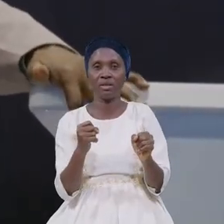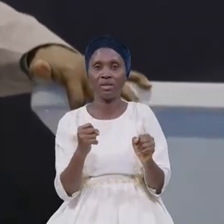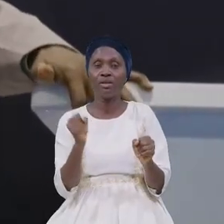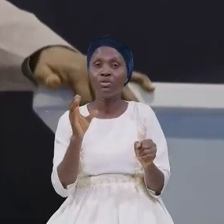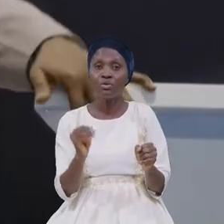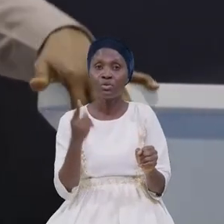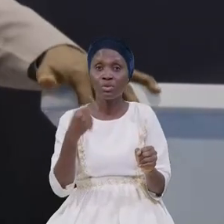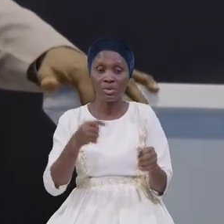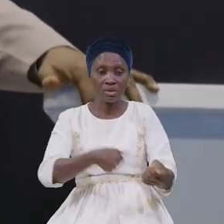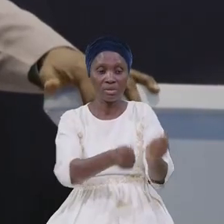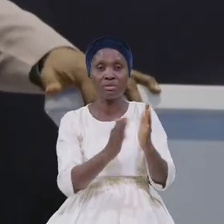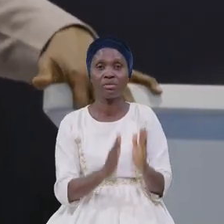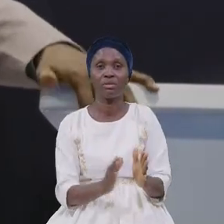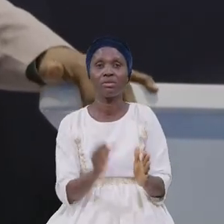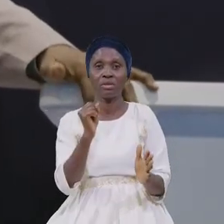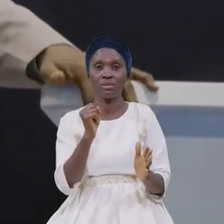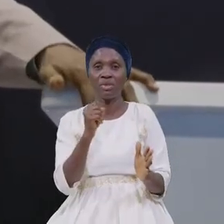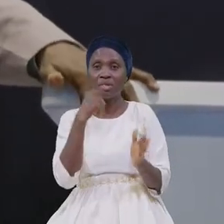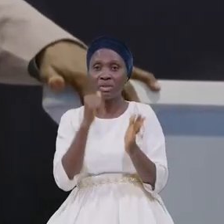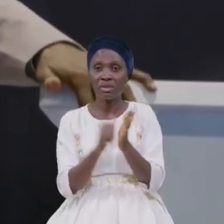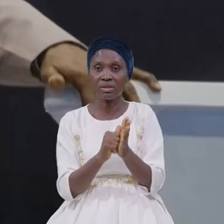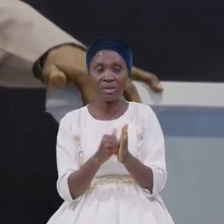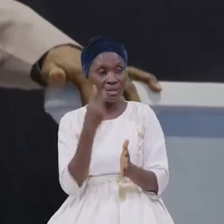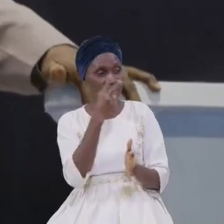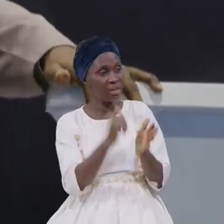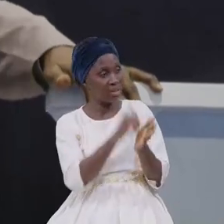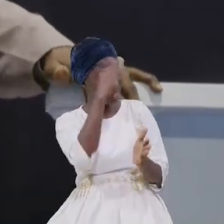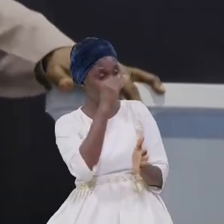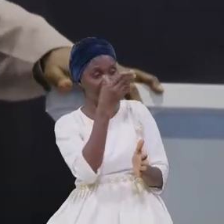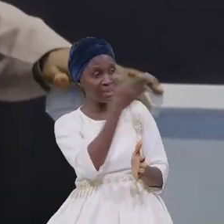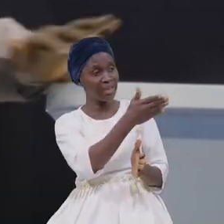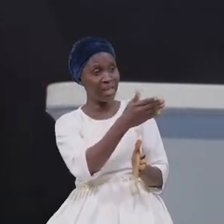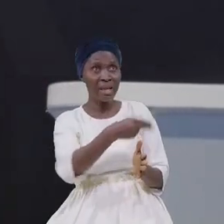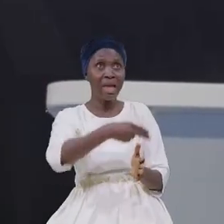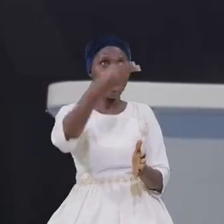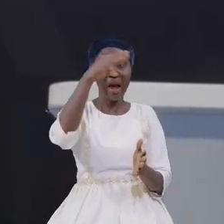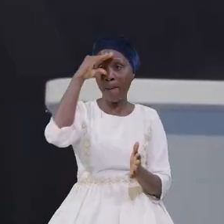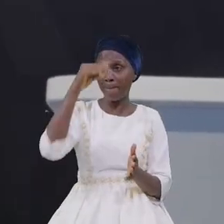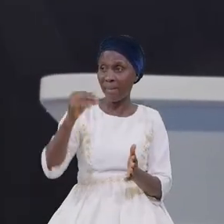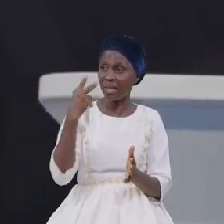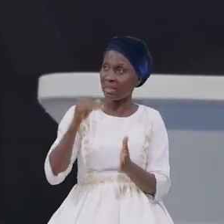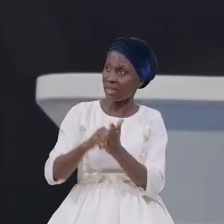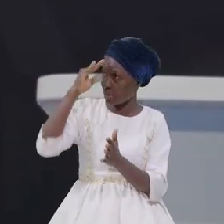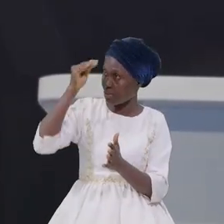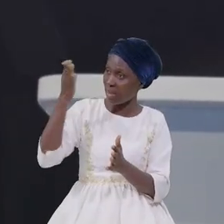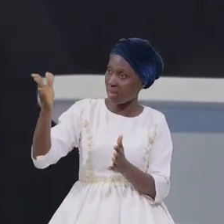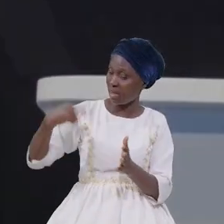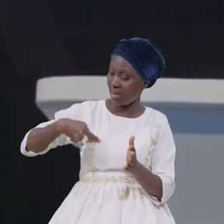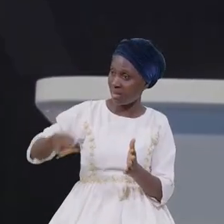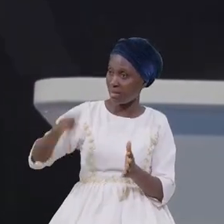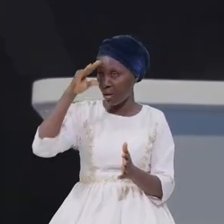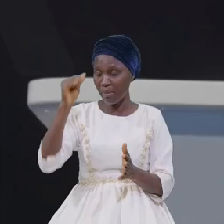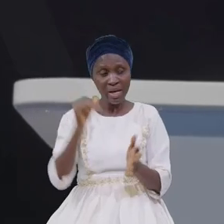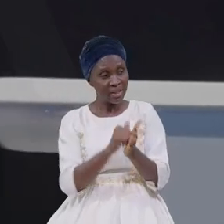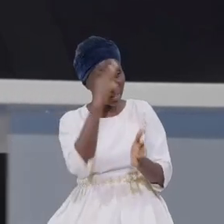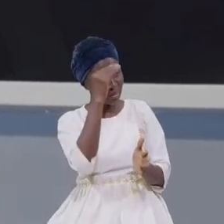disciples, ils ont dit, regardez l'homme là, très élevé. L'homme là, un haut cadre, un riche. Regardez l'homme là,